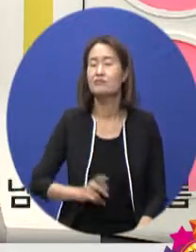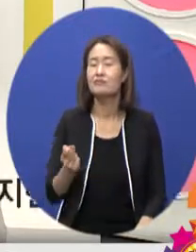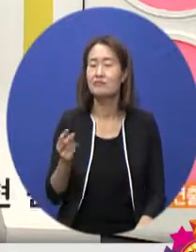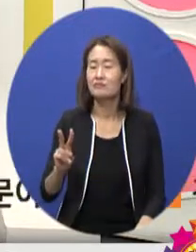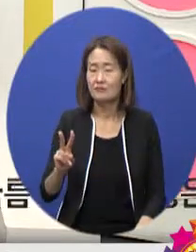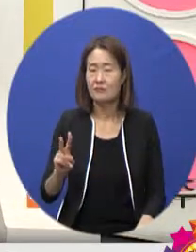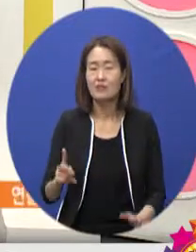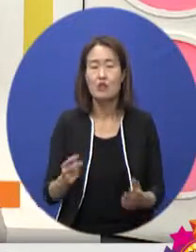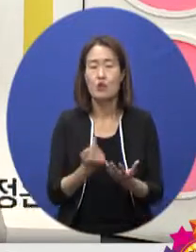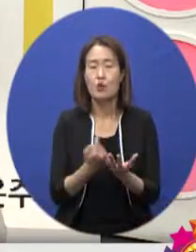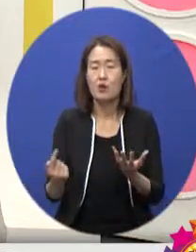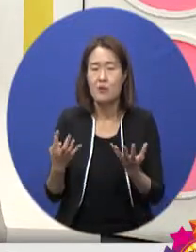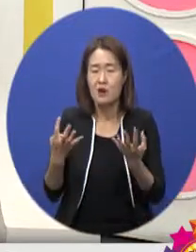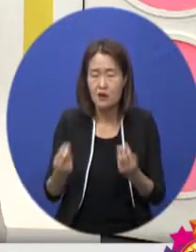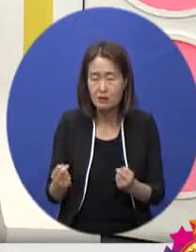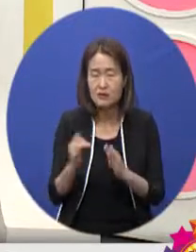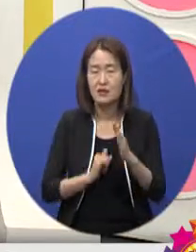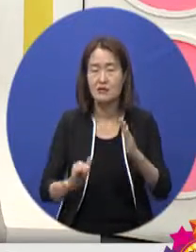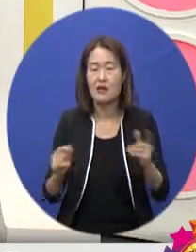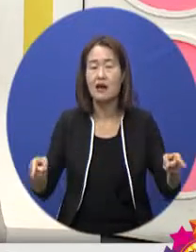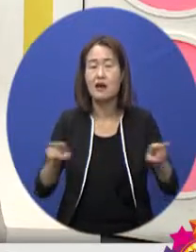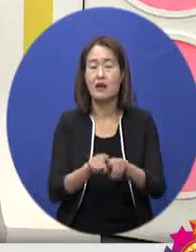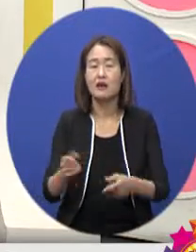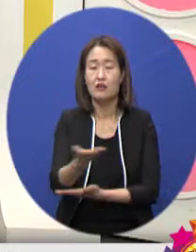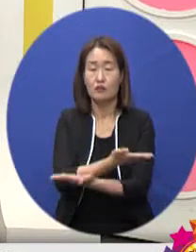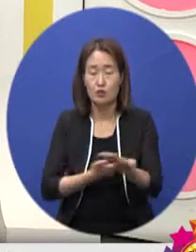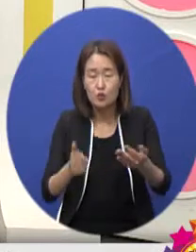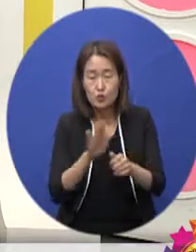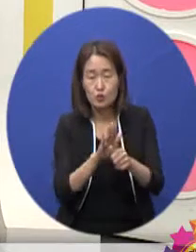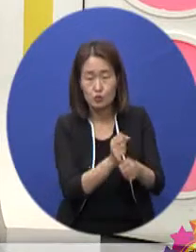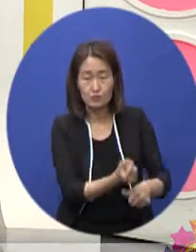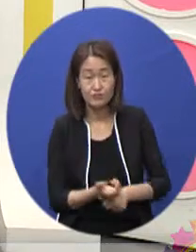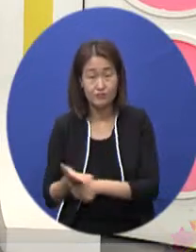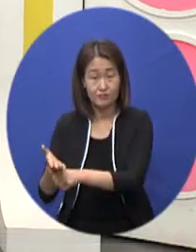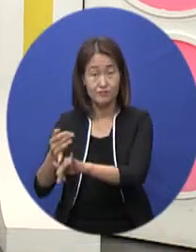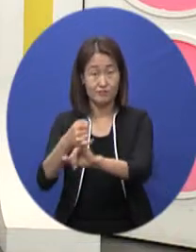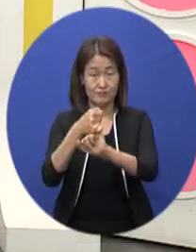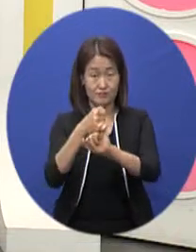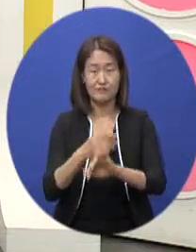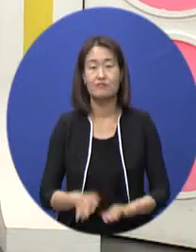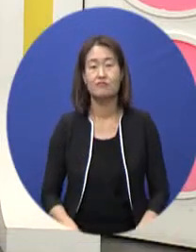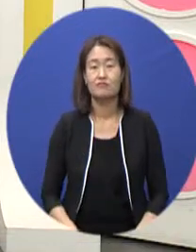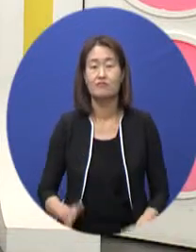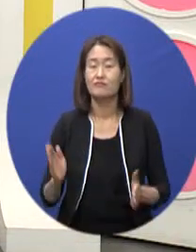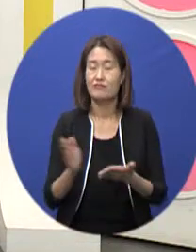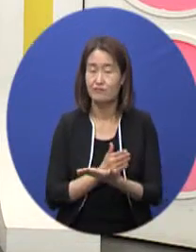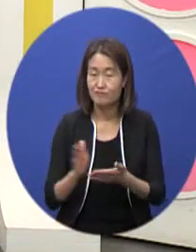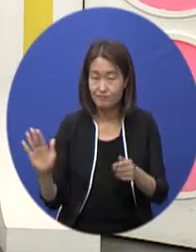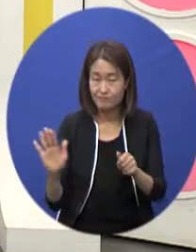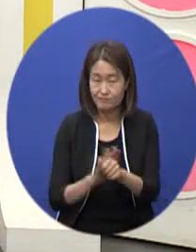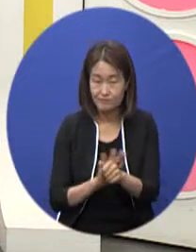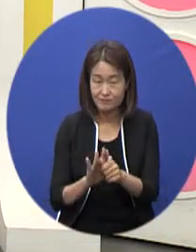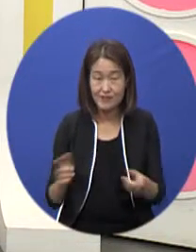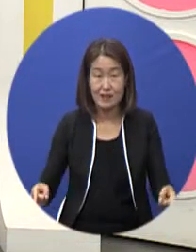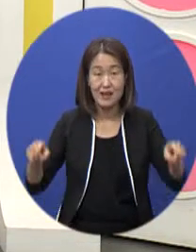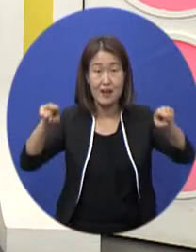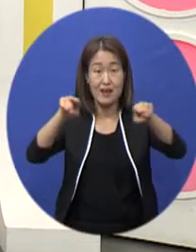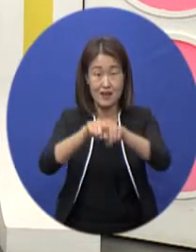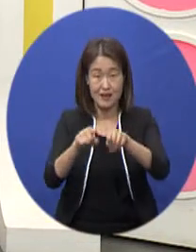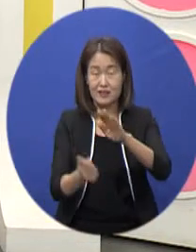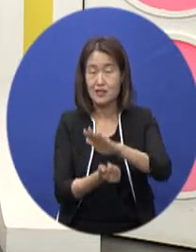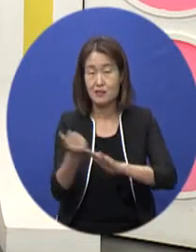복지TV는 많은 소외된 가정들의 이야기를 함께 나누고 도움의 손길을 전달하겠습니다. 네. 나눔과 배려, 함께